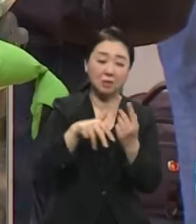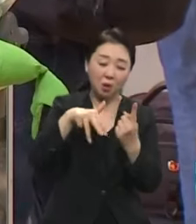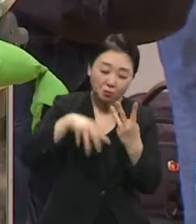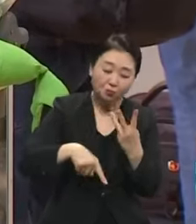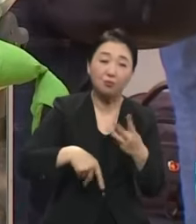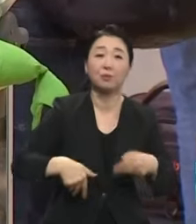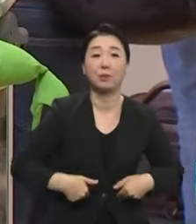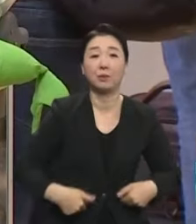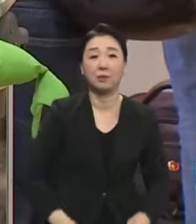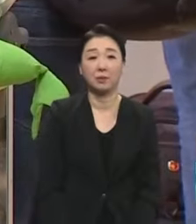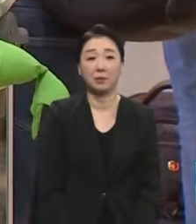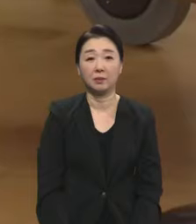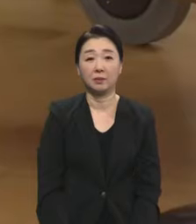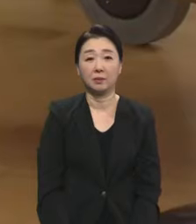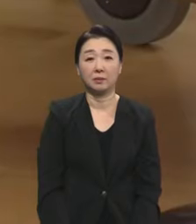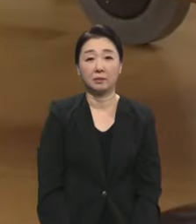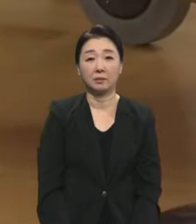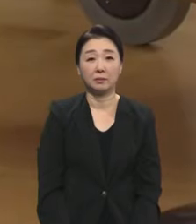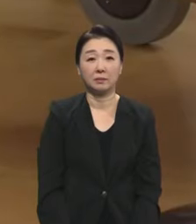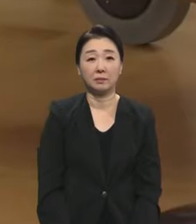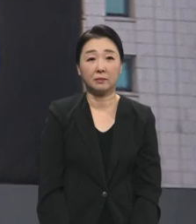걸릴 수 있다고 전망했습니다.